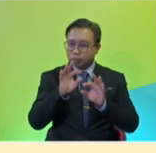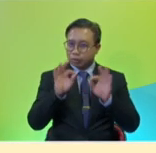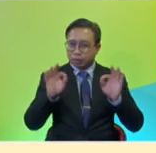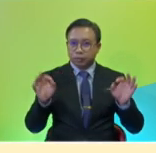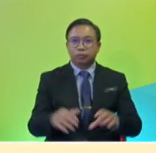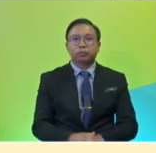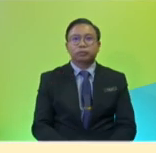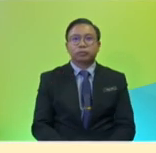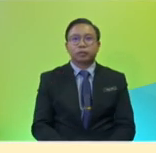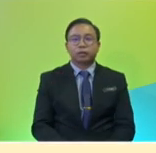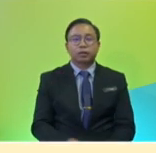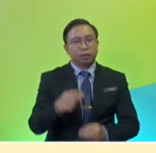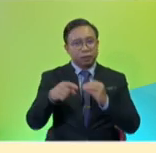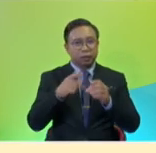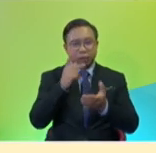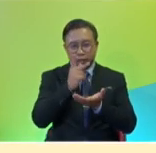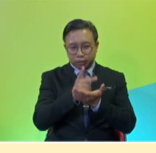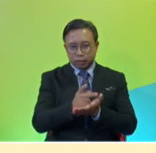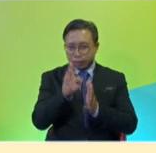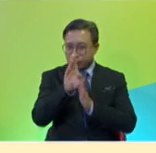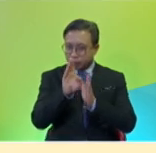pernyataan tentang kesan bekerjasama.